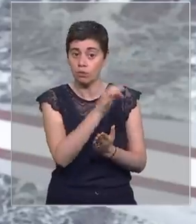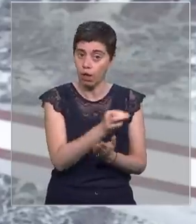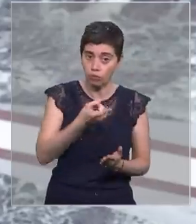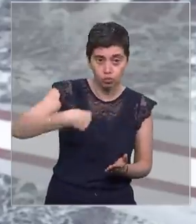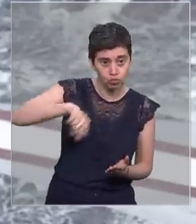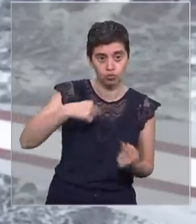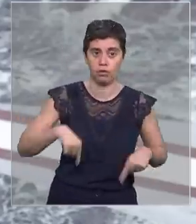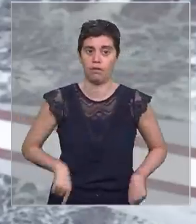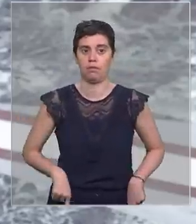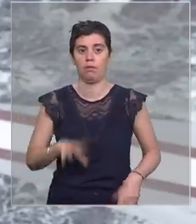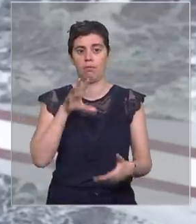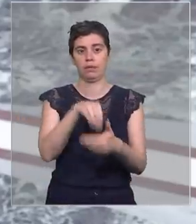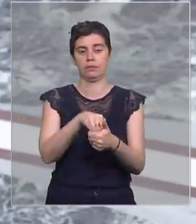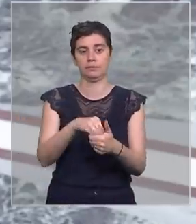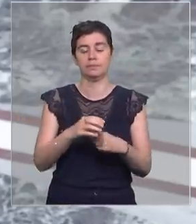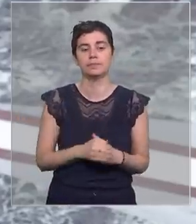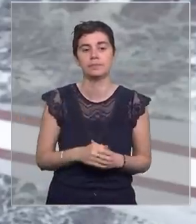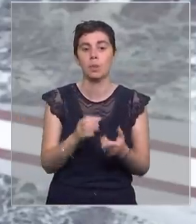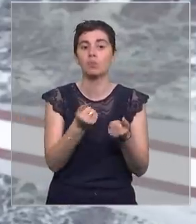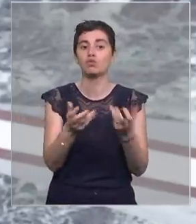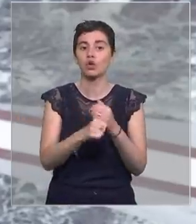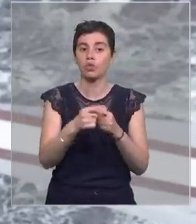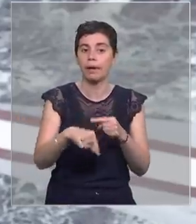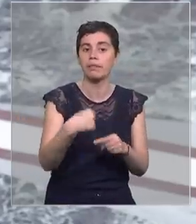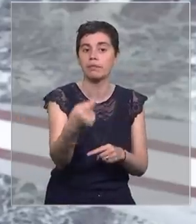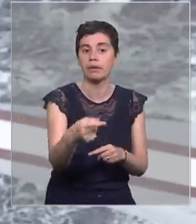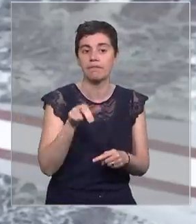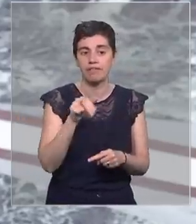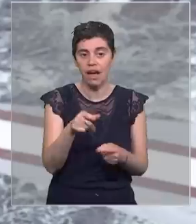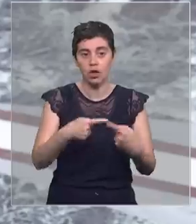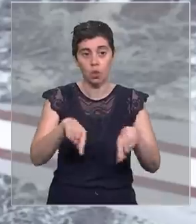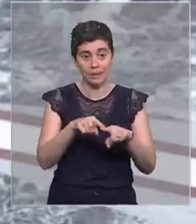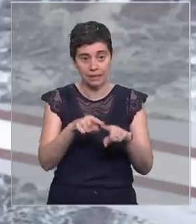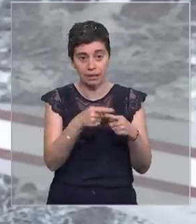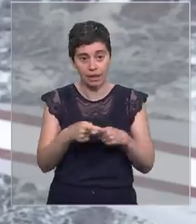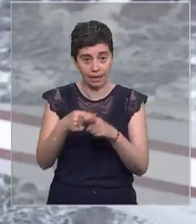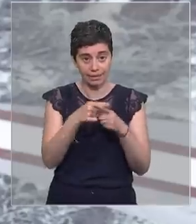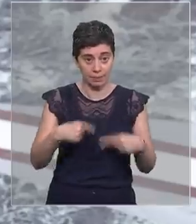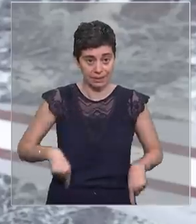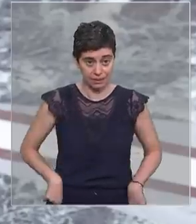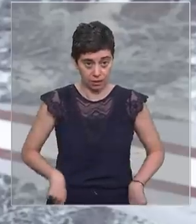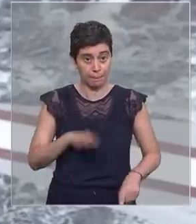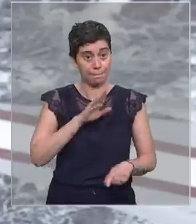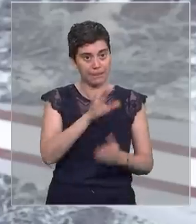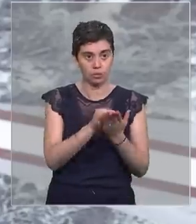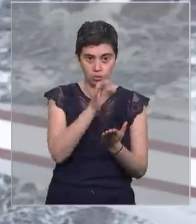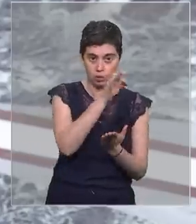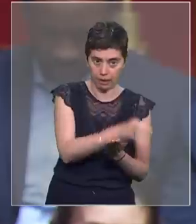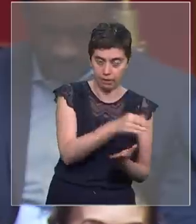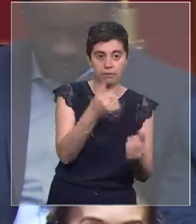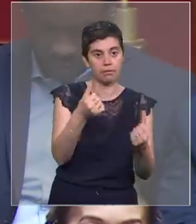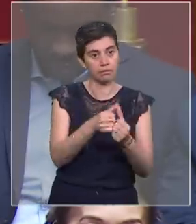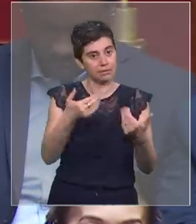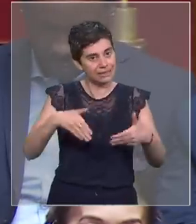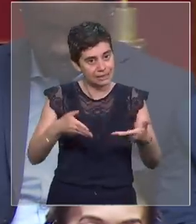part. Je réunirai dans quelques semaines un comité interministériel aux Outre-mer qui actera des décisions d'urgence,